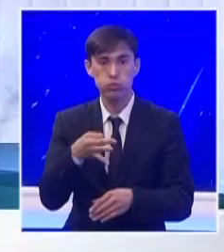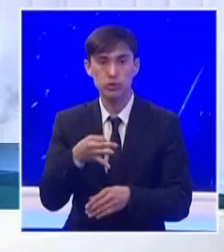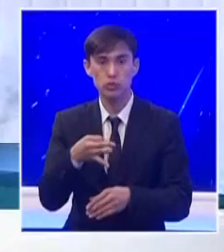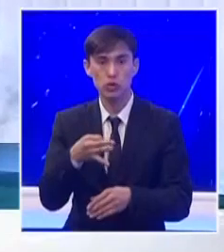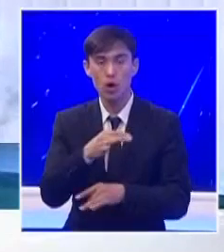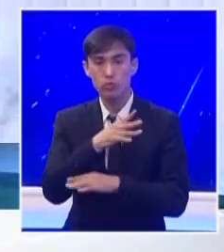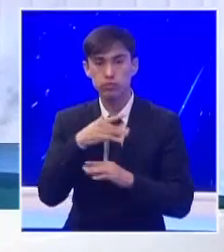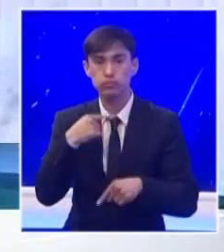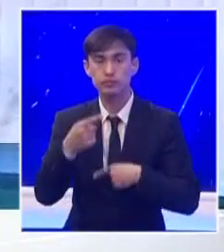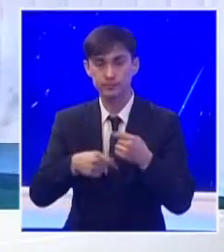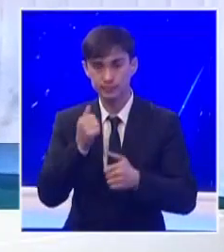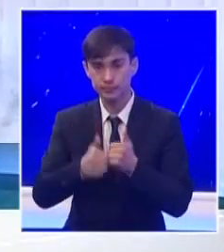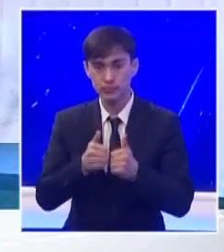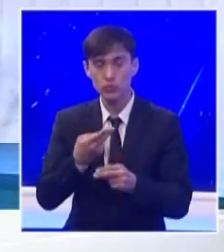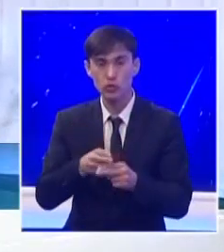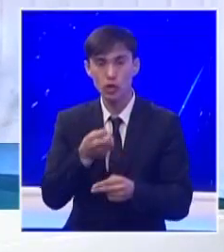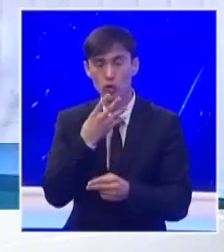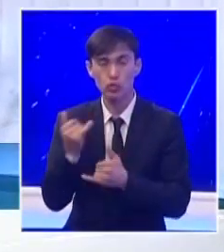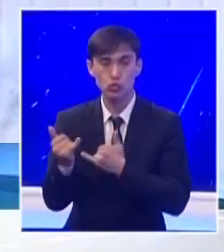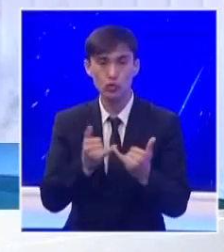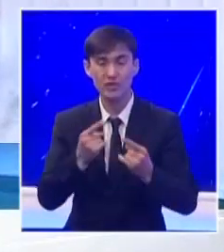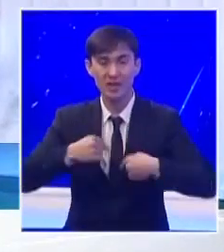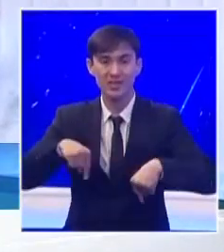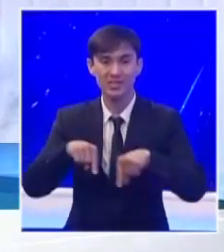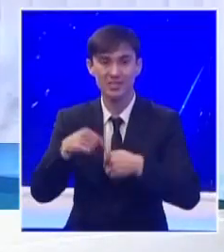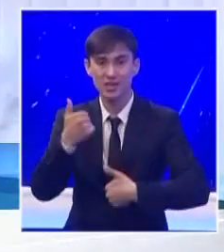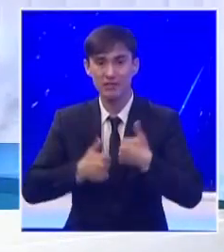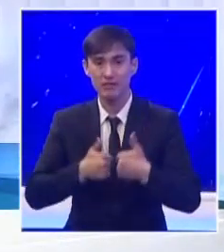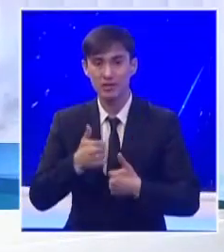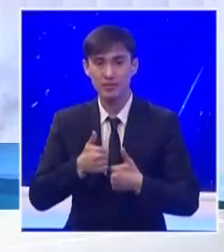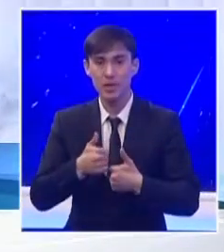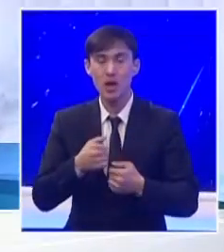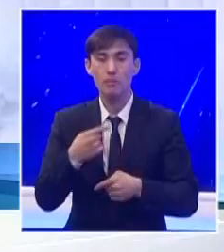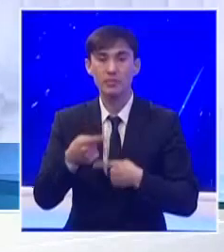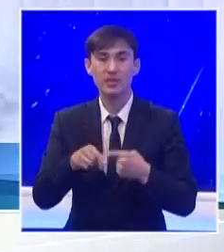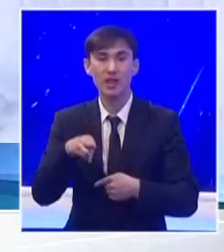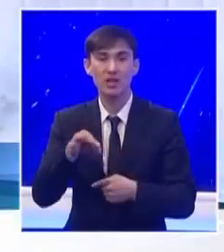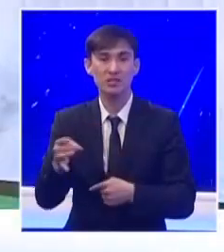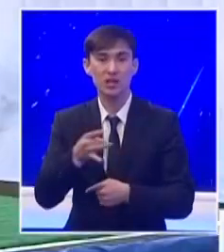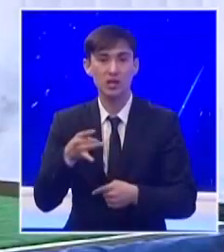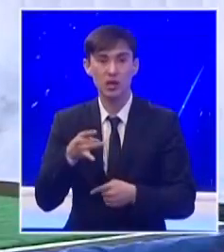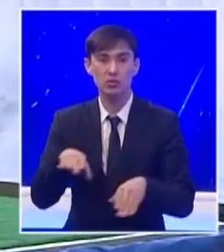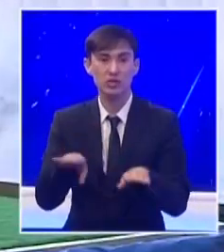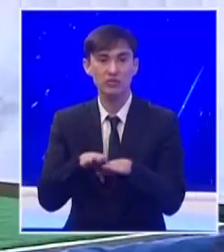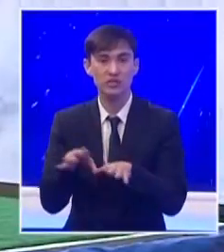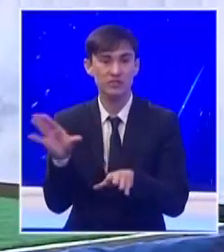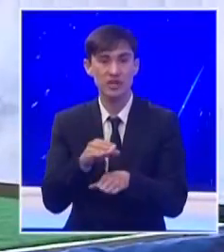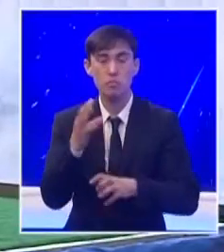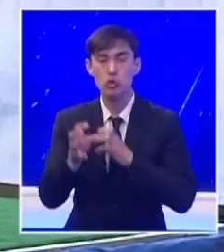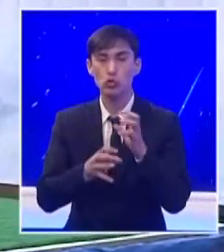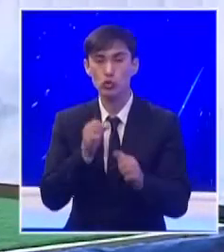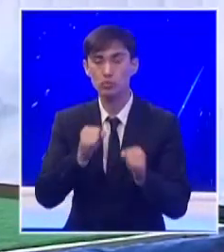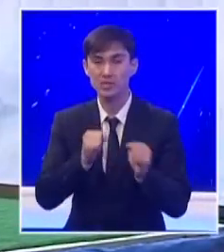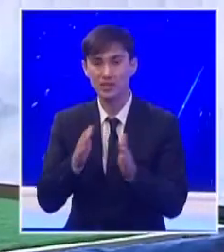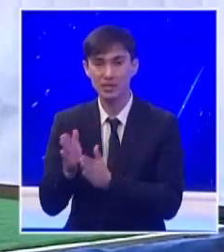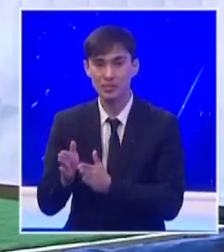не первый год. Здесь очень хорошие условия для организации соревнований. Ипподром Талгарского района соответствует всем международным